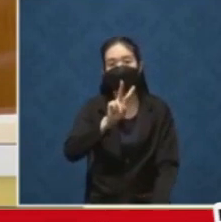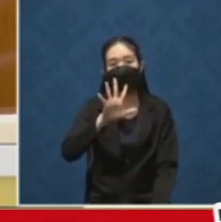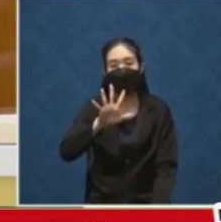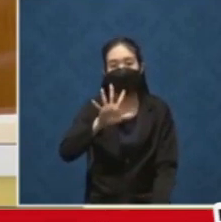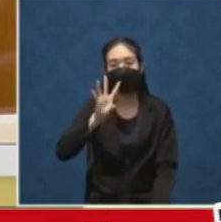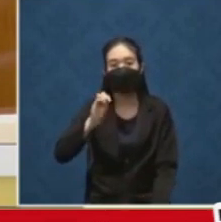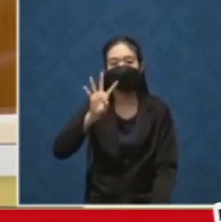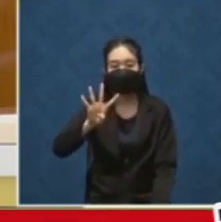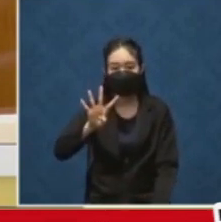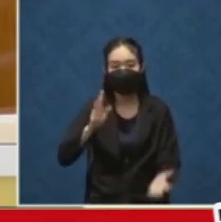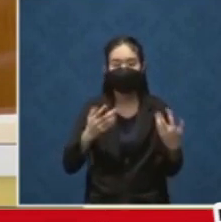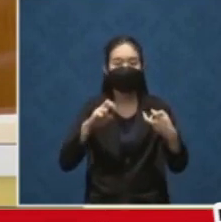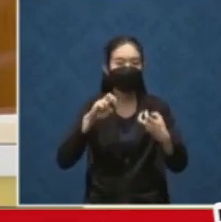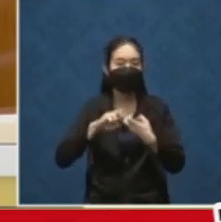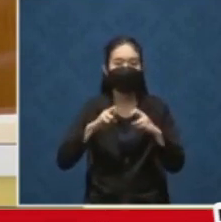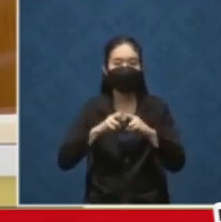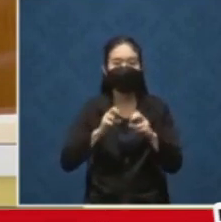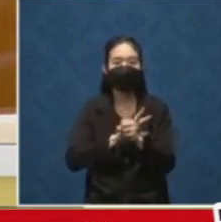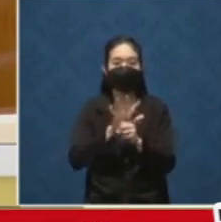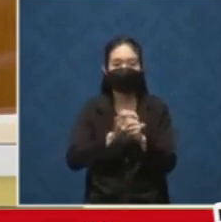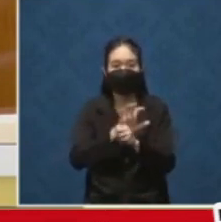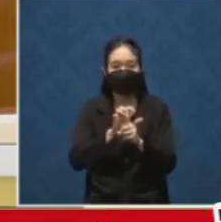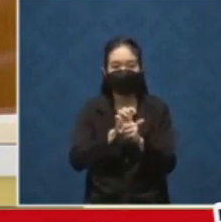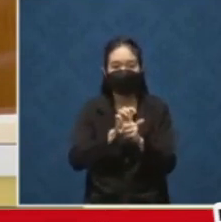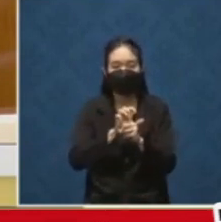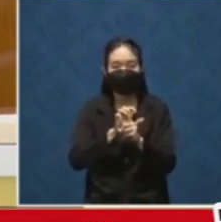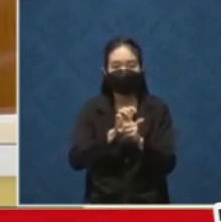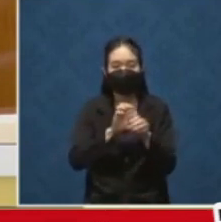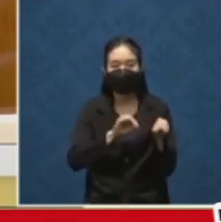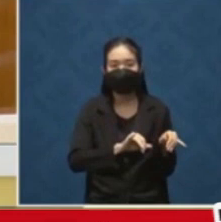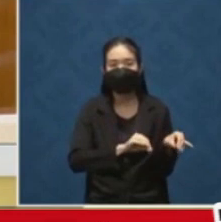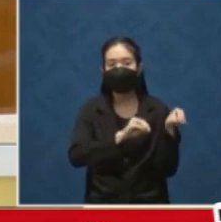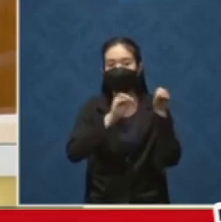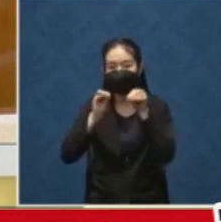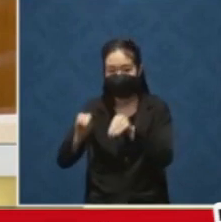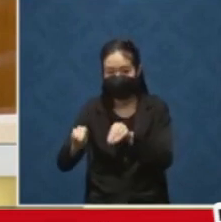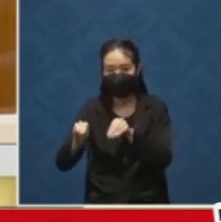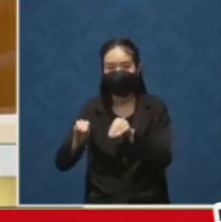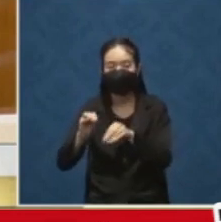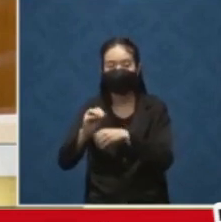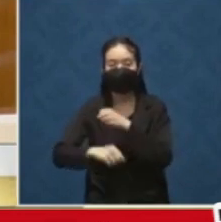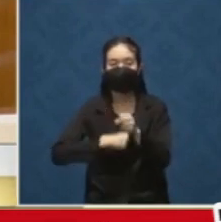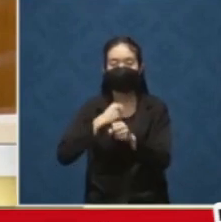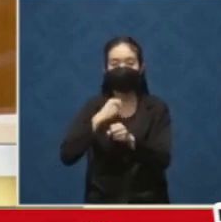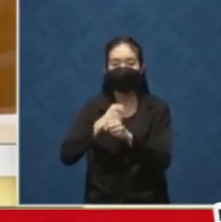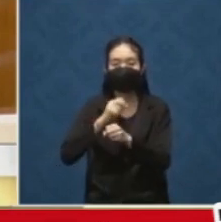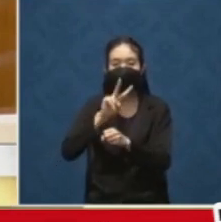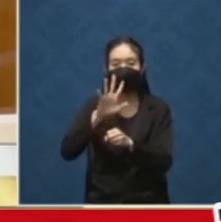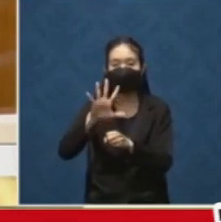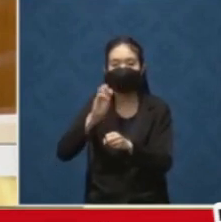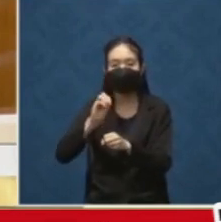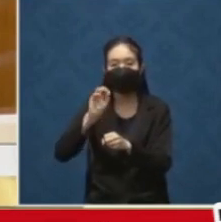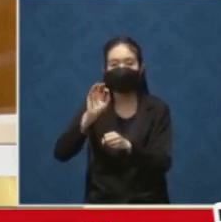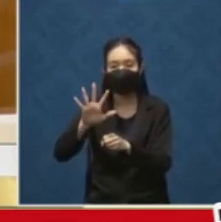ี 64 นะครัเต็เทียวาสนการโควิดกได้เรื่อนมาสอบในมีนาคม 65 นะครั